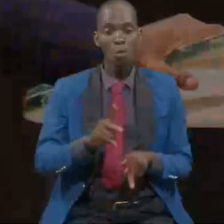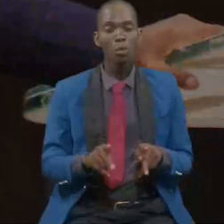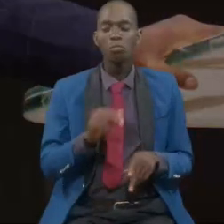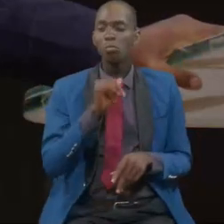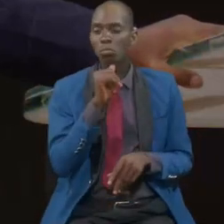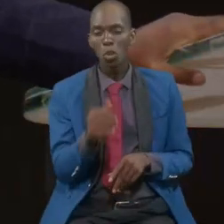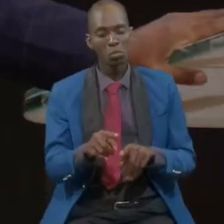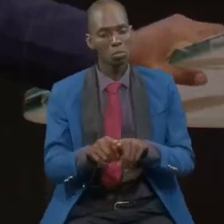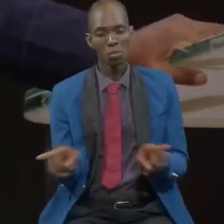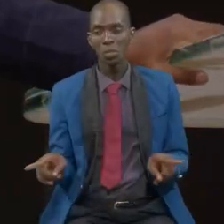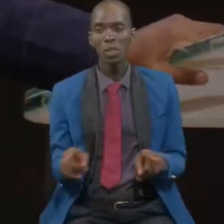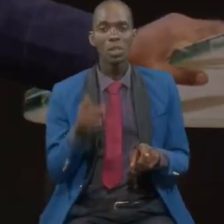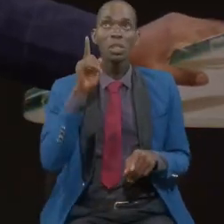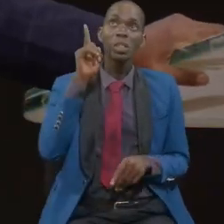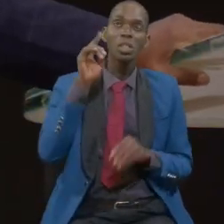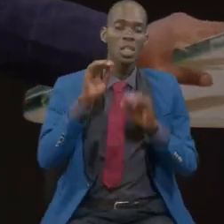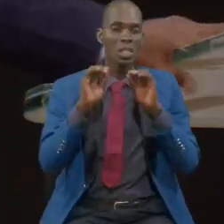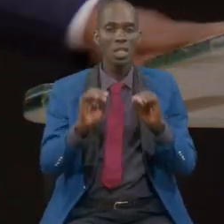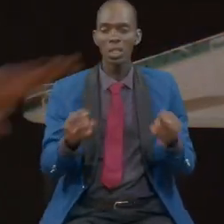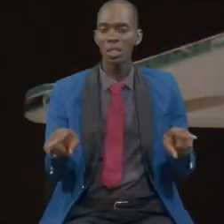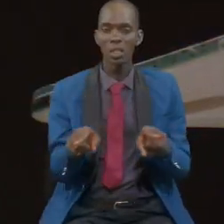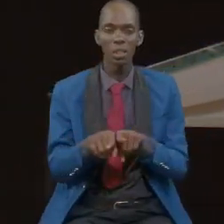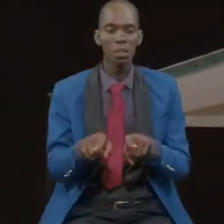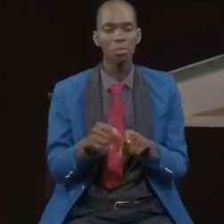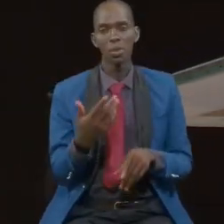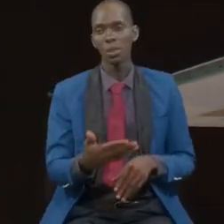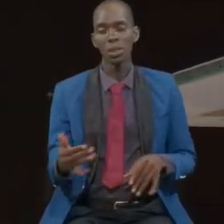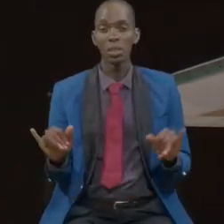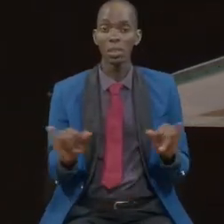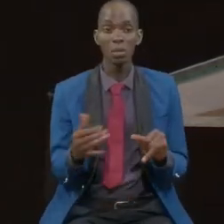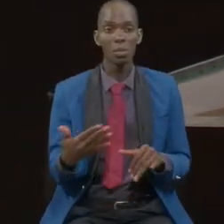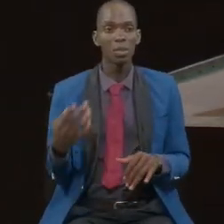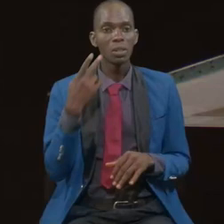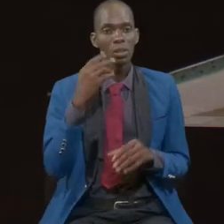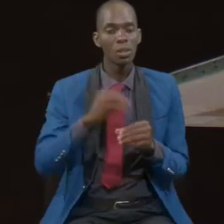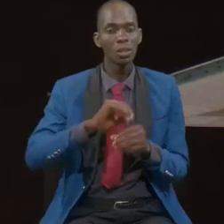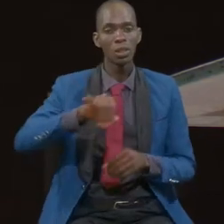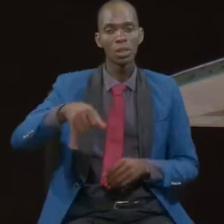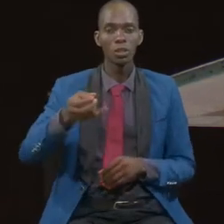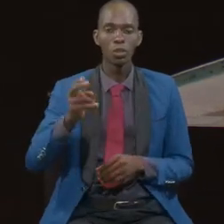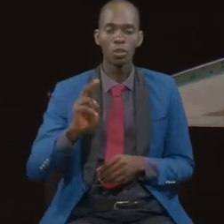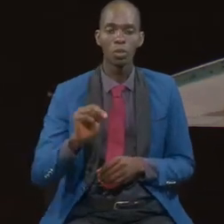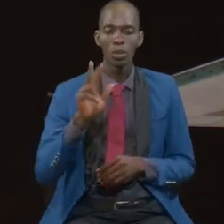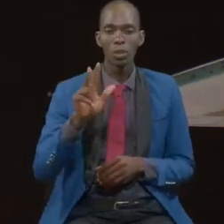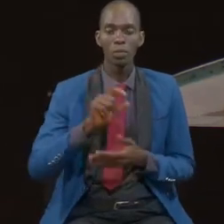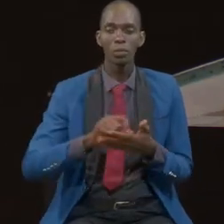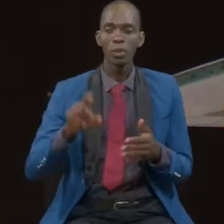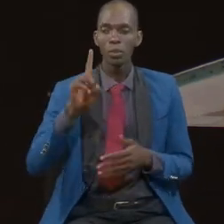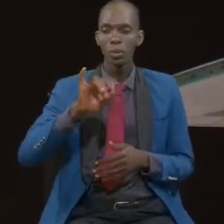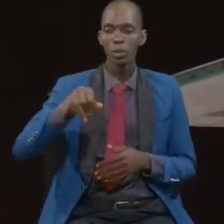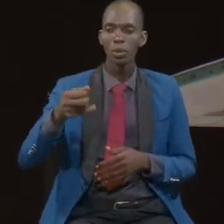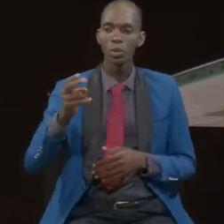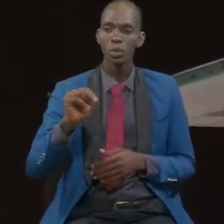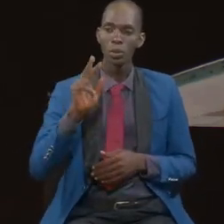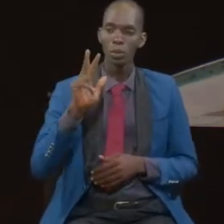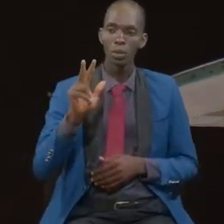Christ était impartial. Il enseignait la même chose. Allons à Jean chapitre 3, verset